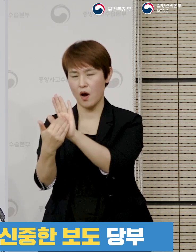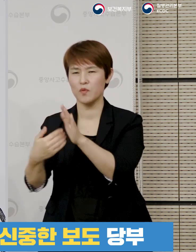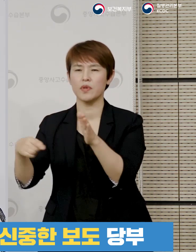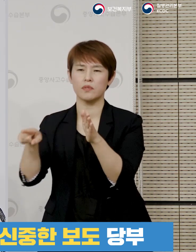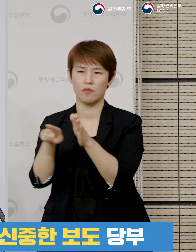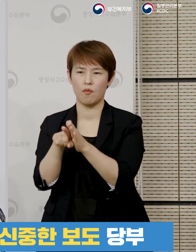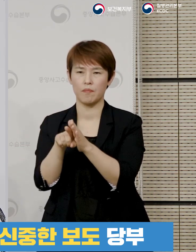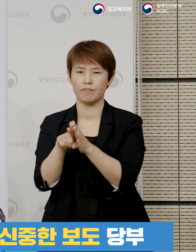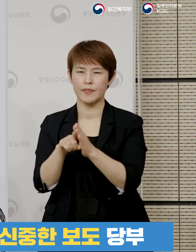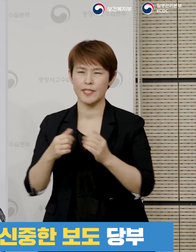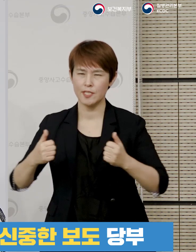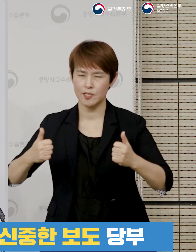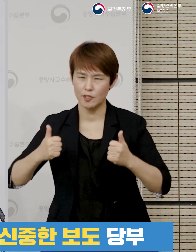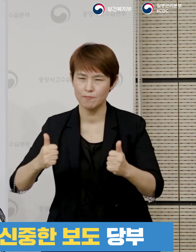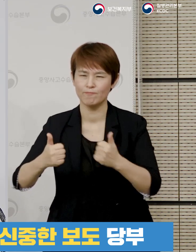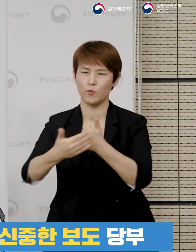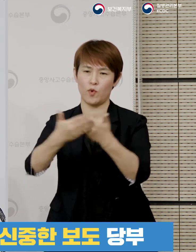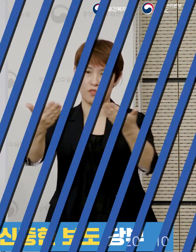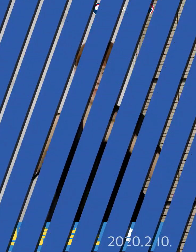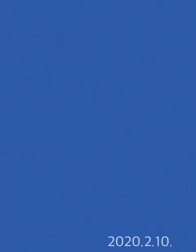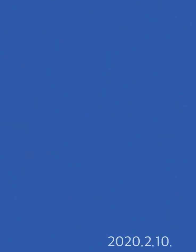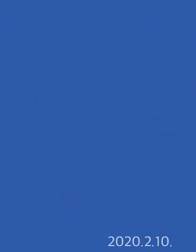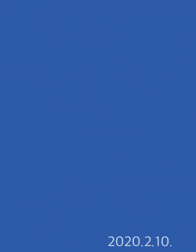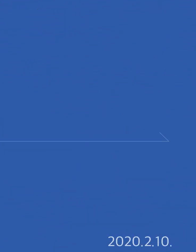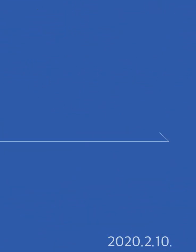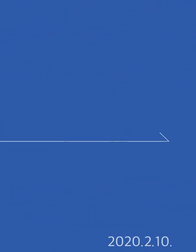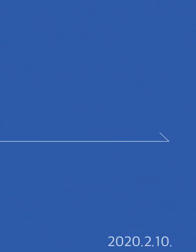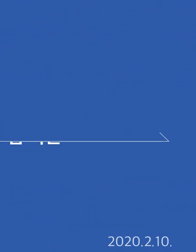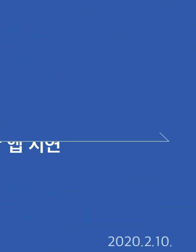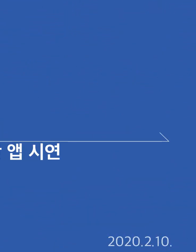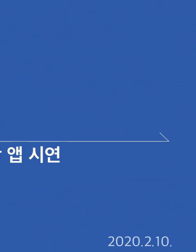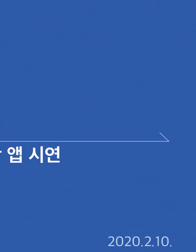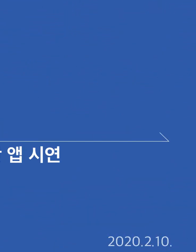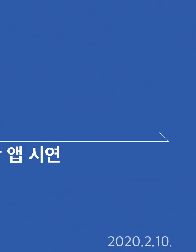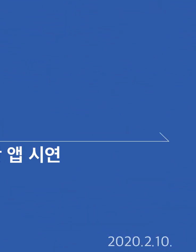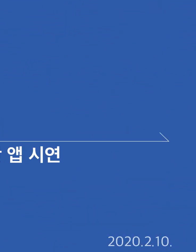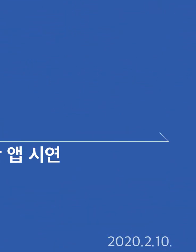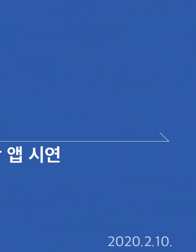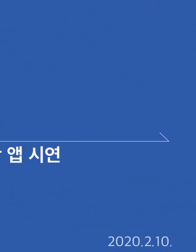실행에 같이 힘을 모아주시기를 당부드립니다.